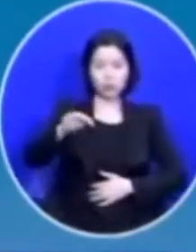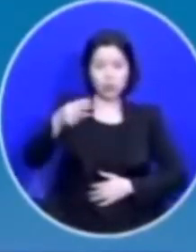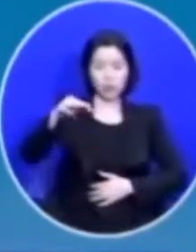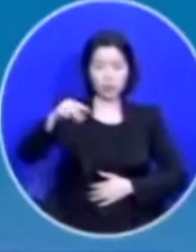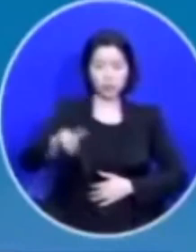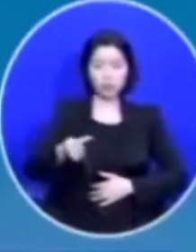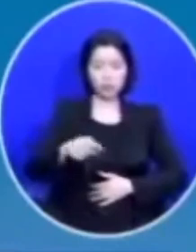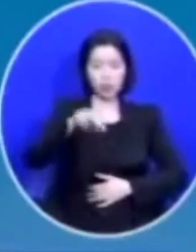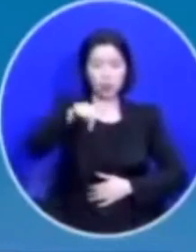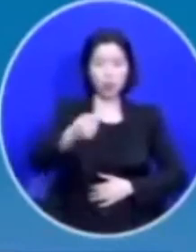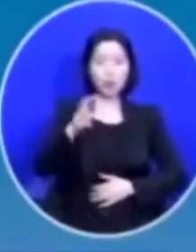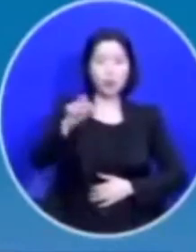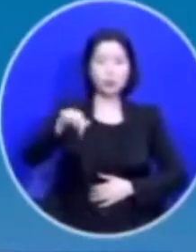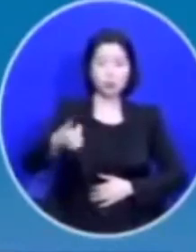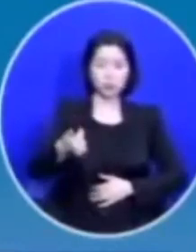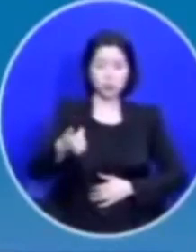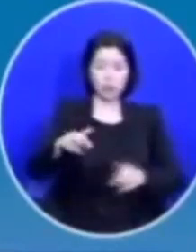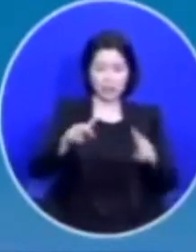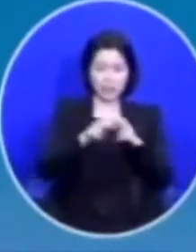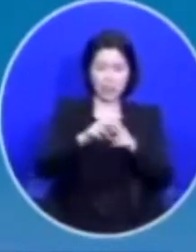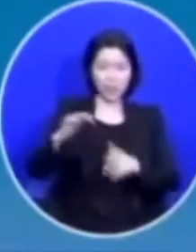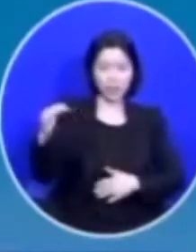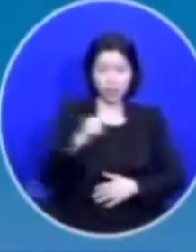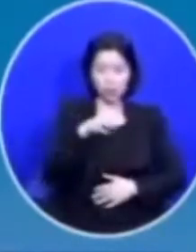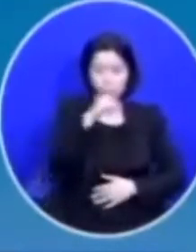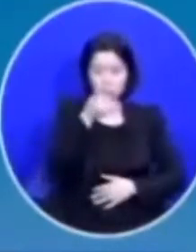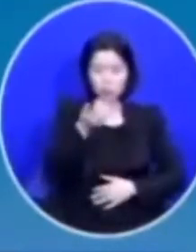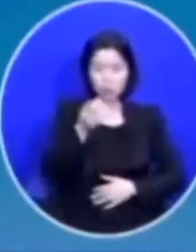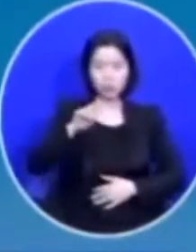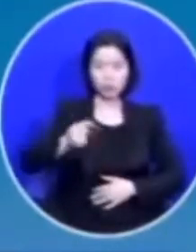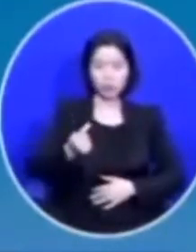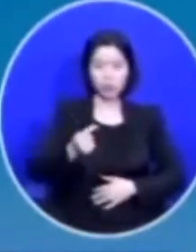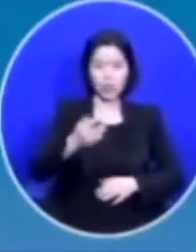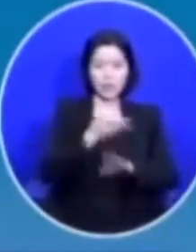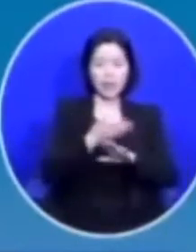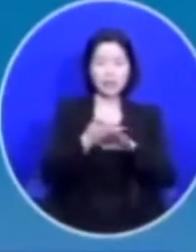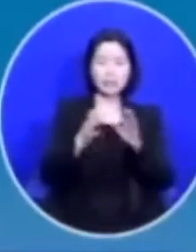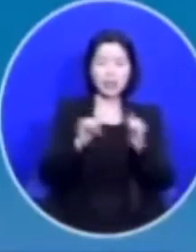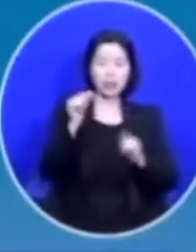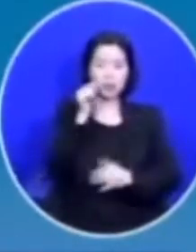갖고 서도 남들이 하지 못하는 엄청난 일을 했습니다